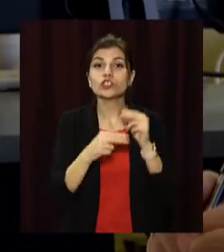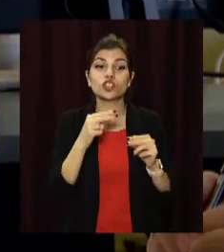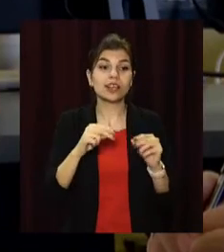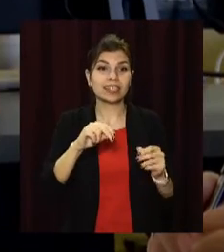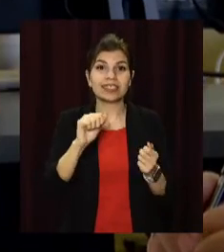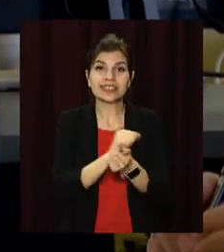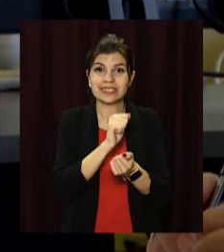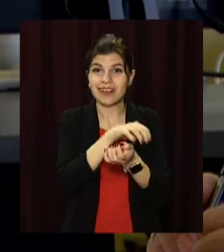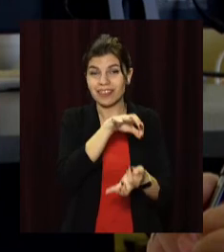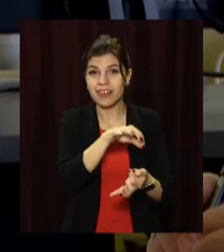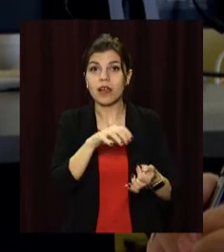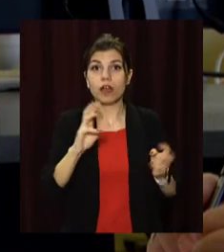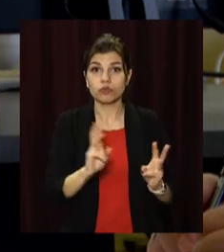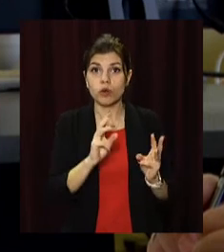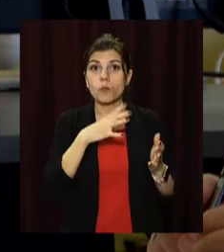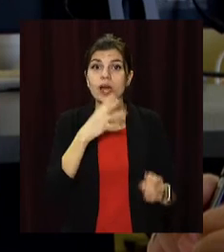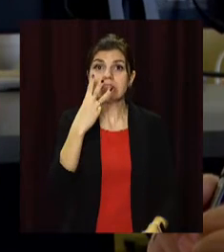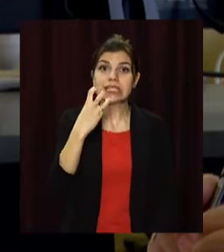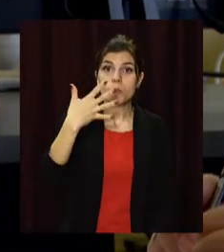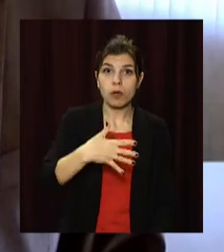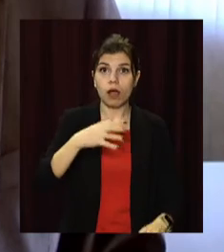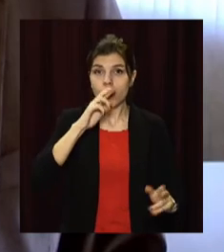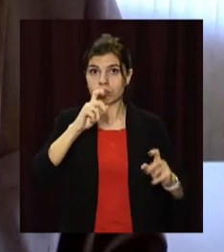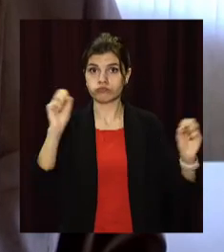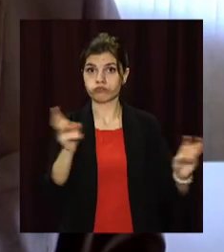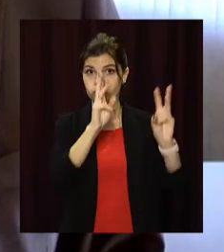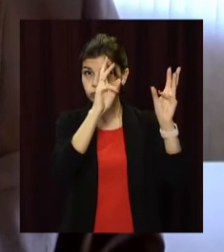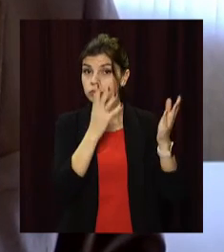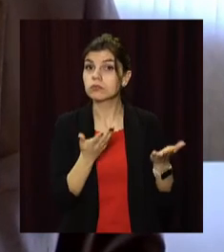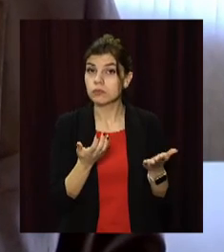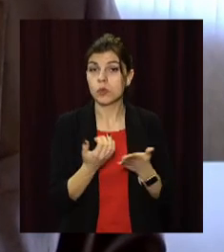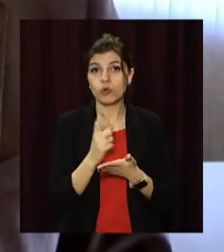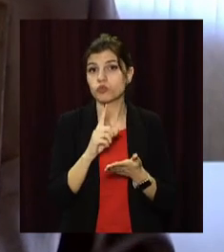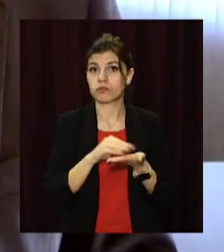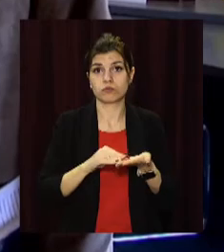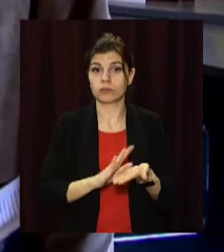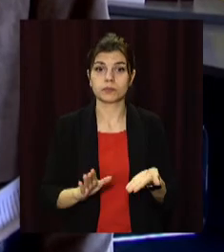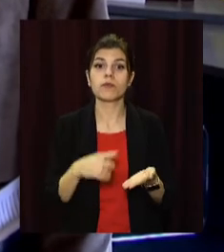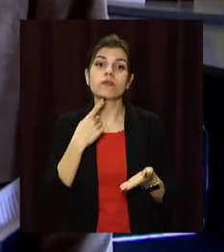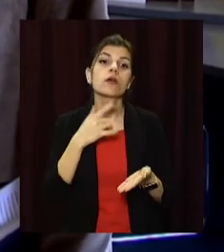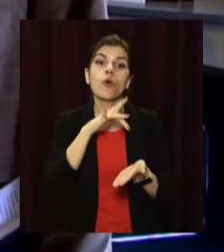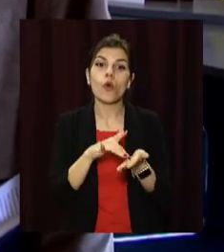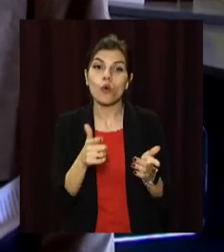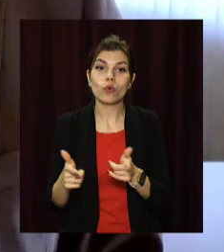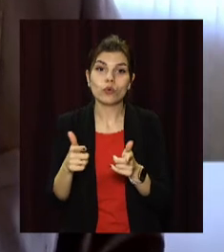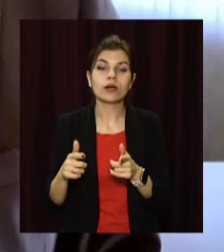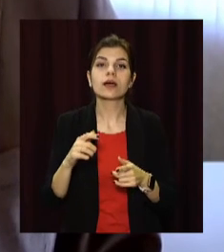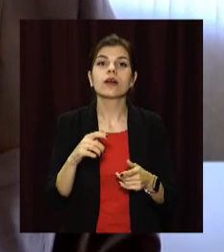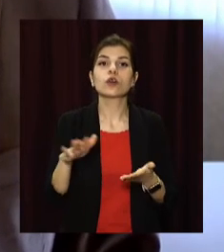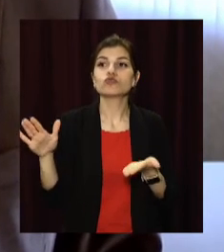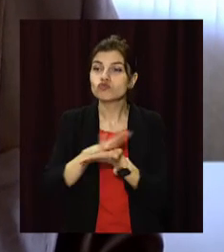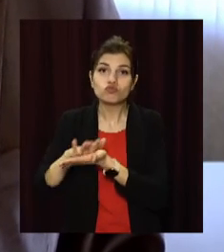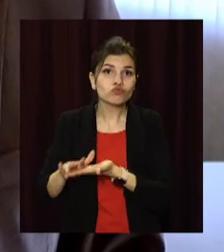та сухостою сталося понад 350 займань. Першочергово необхідно підготувати місто, санітарне очищення